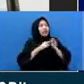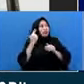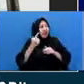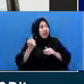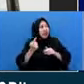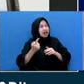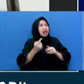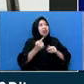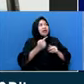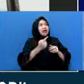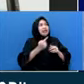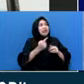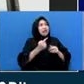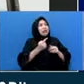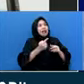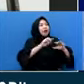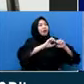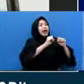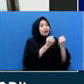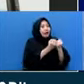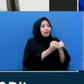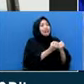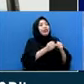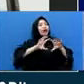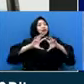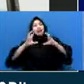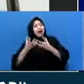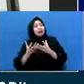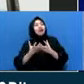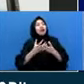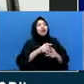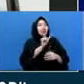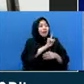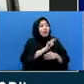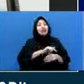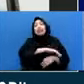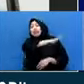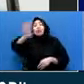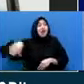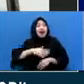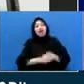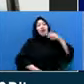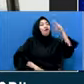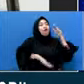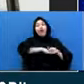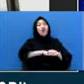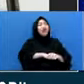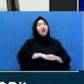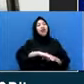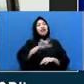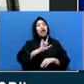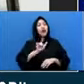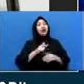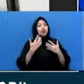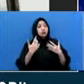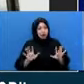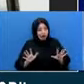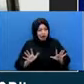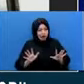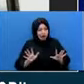ikatan rental katim maupun rental sahabat itu sudah terboking semua sehingga kam memang mendatangkan